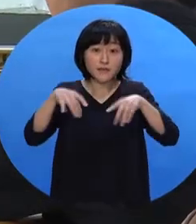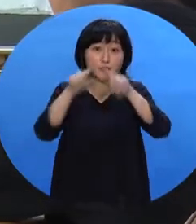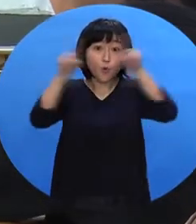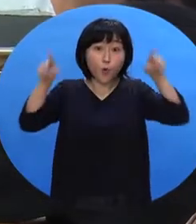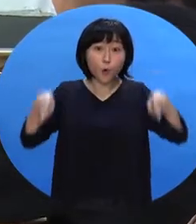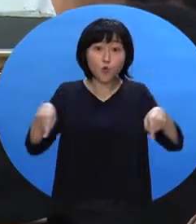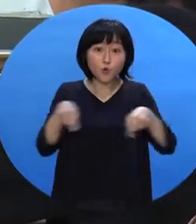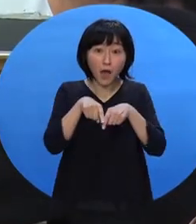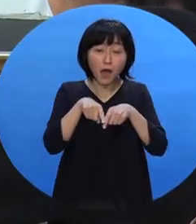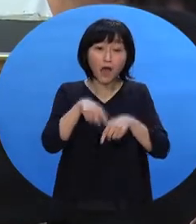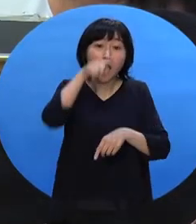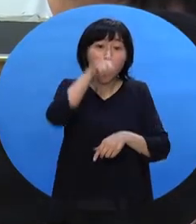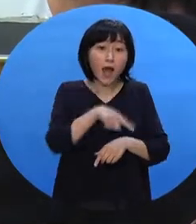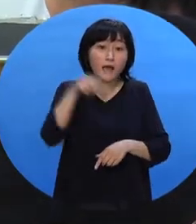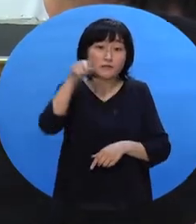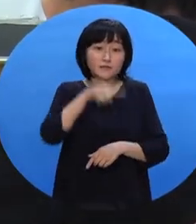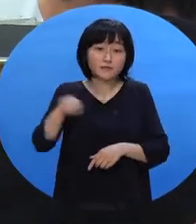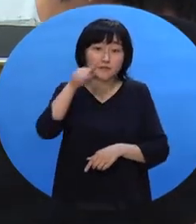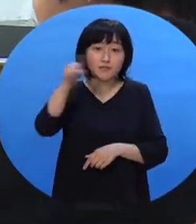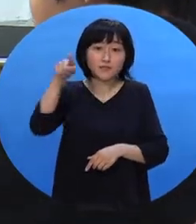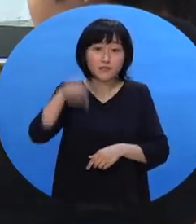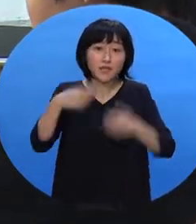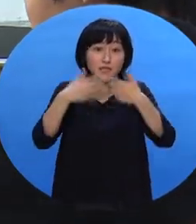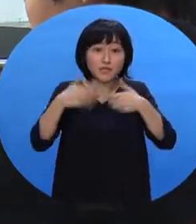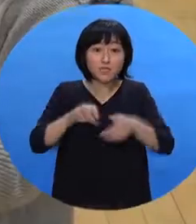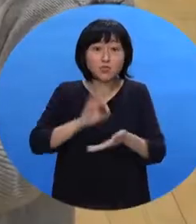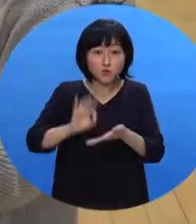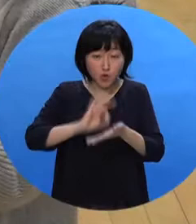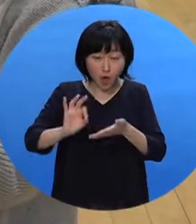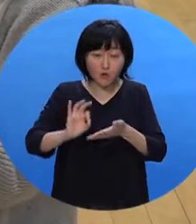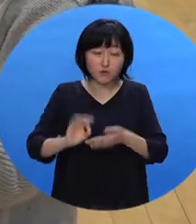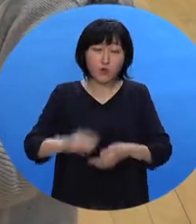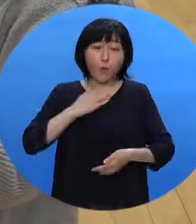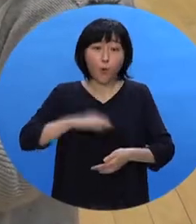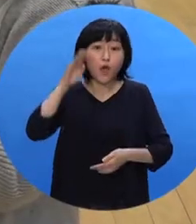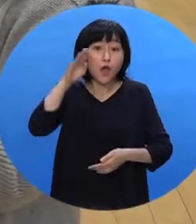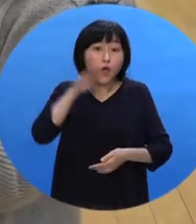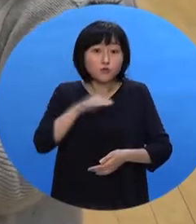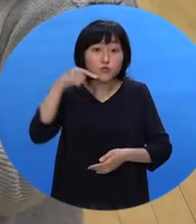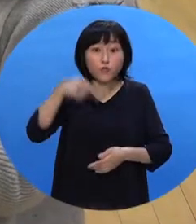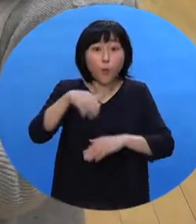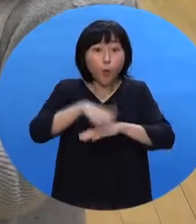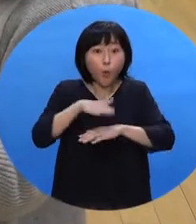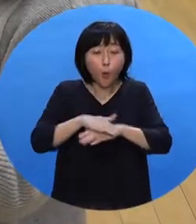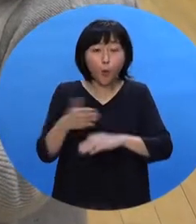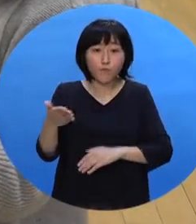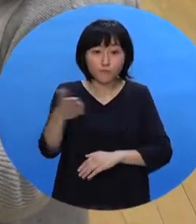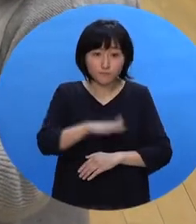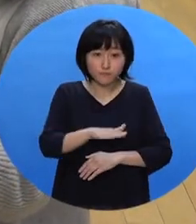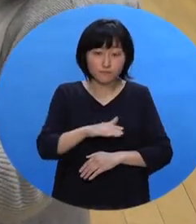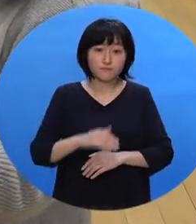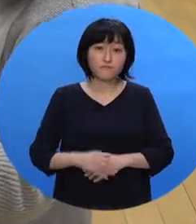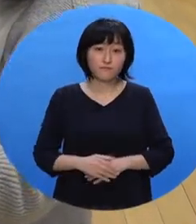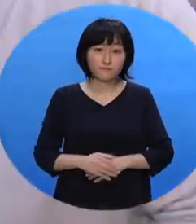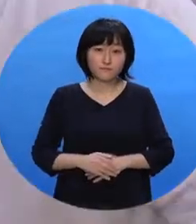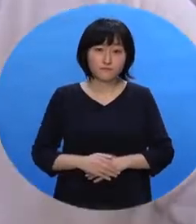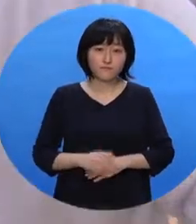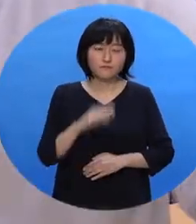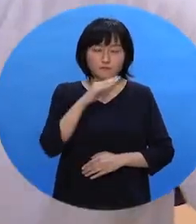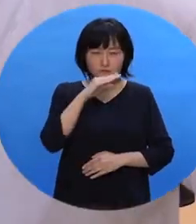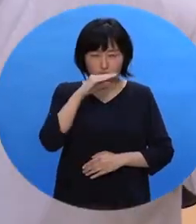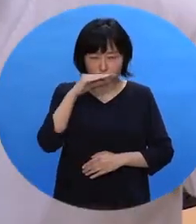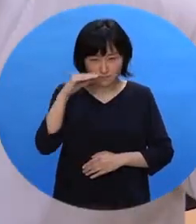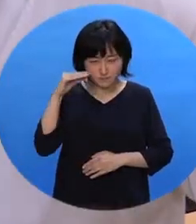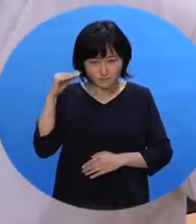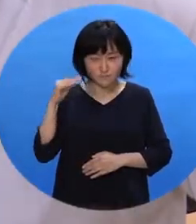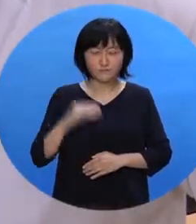電子黒板といった ICT 機器を活用したより分かりやすく効果的な指導が導入されています。